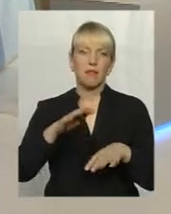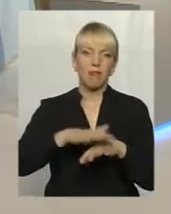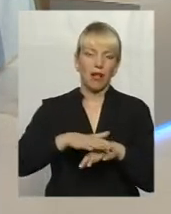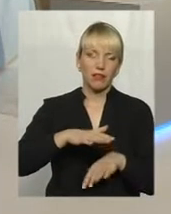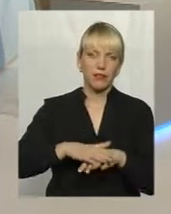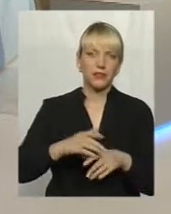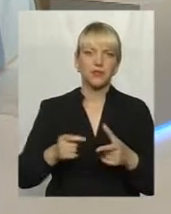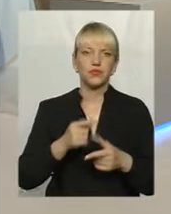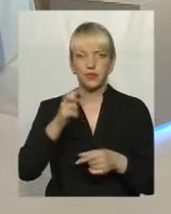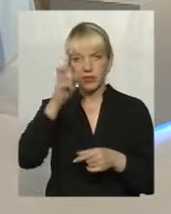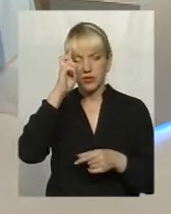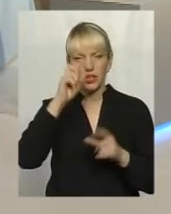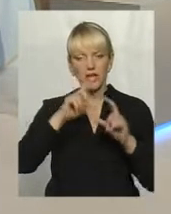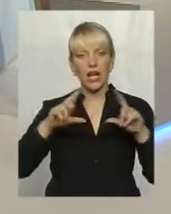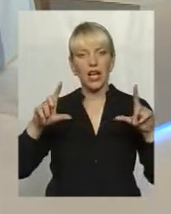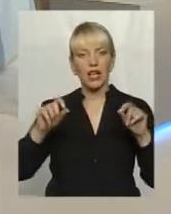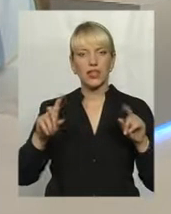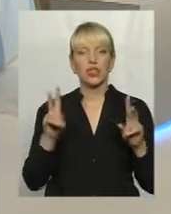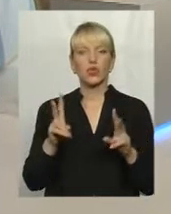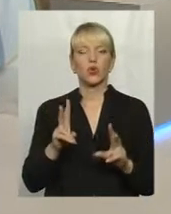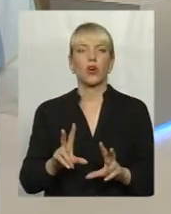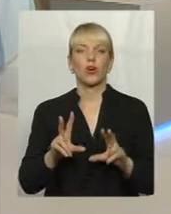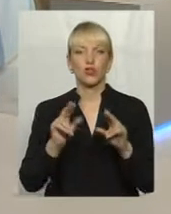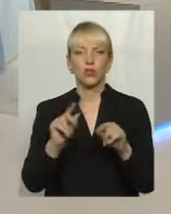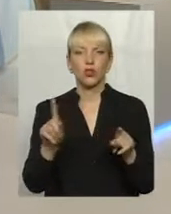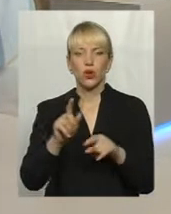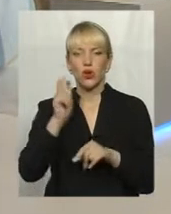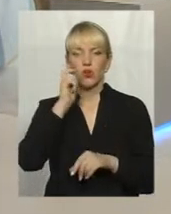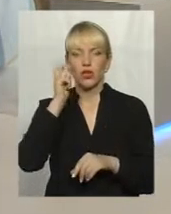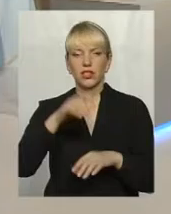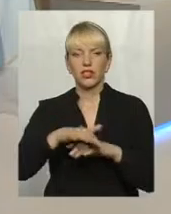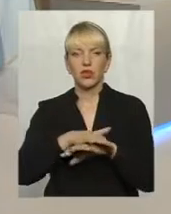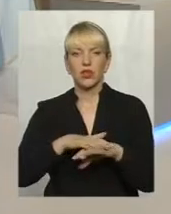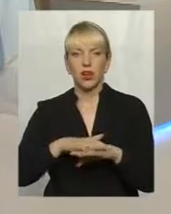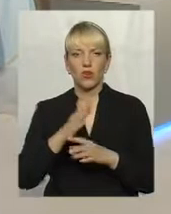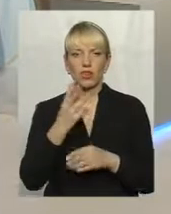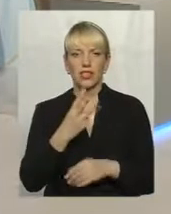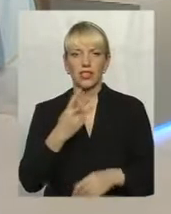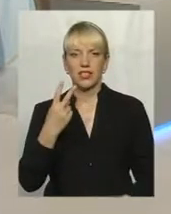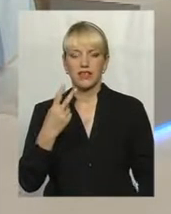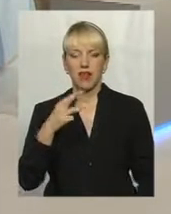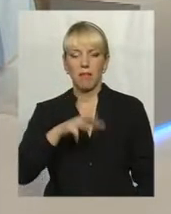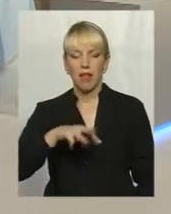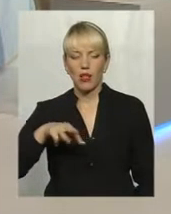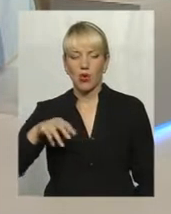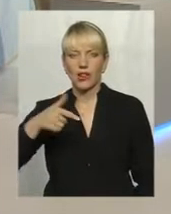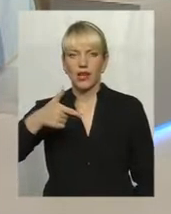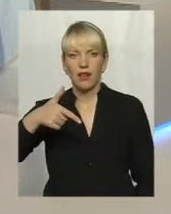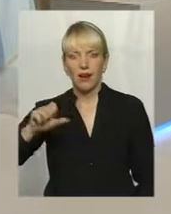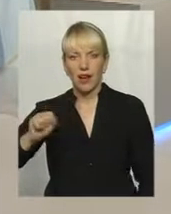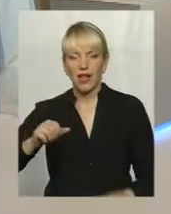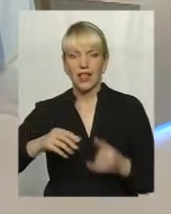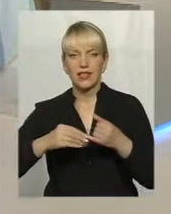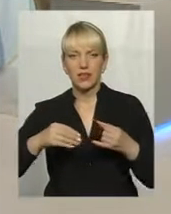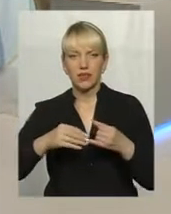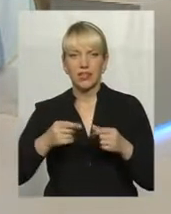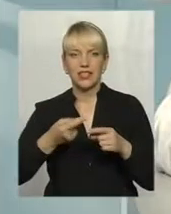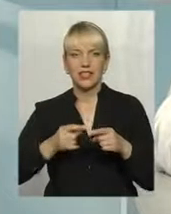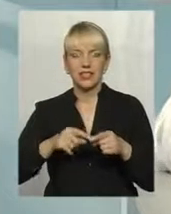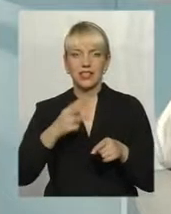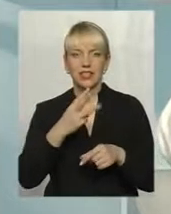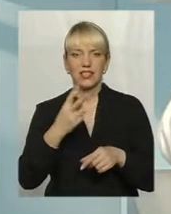державна земельна агенція, яка гарантує, що в українського народу є 32 мільйони гектар орної землі. Ці 32 мільйони гектар